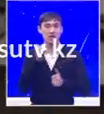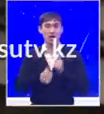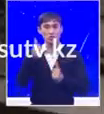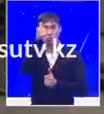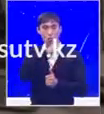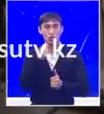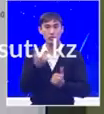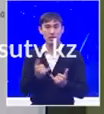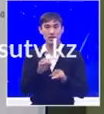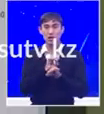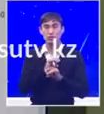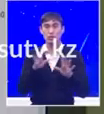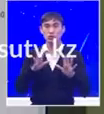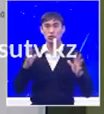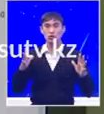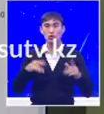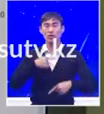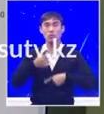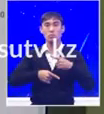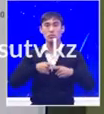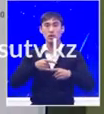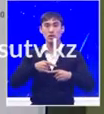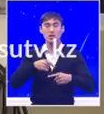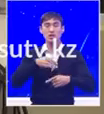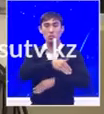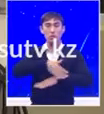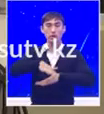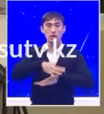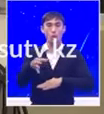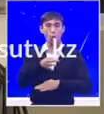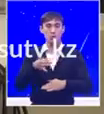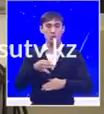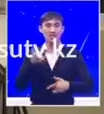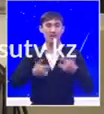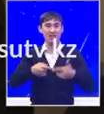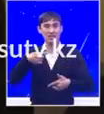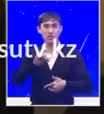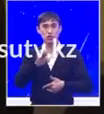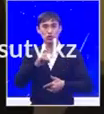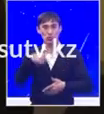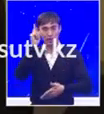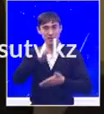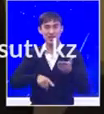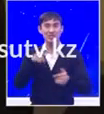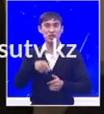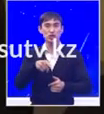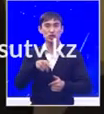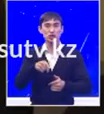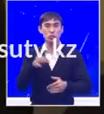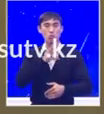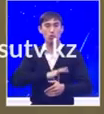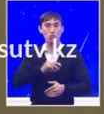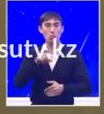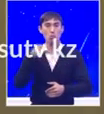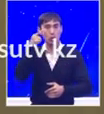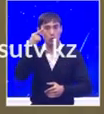и даже распростерся далеко за пределы области телеканалу жетысу доверяет тысячи пользователей монголии узбекистана киргизии